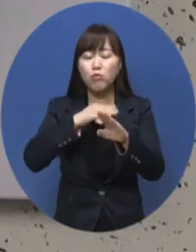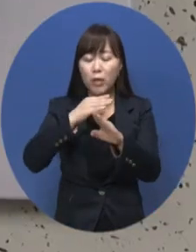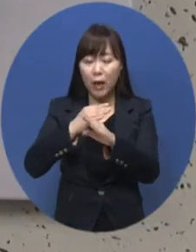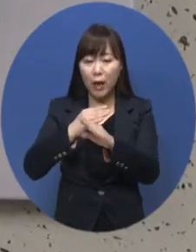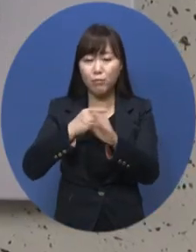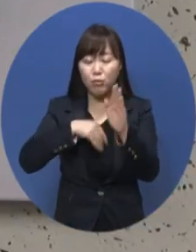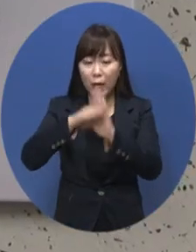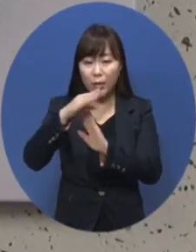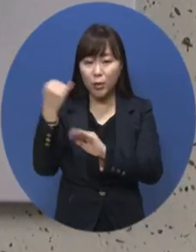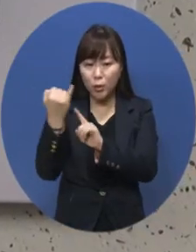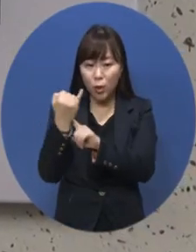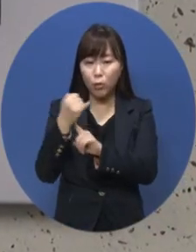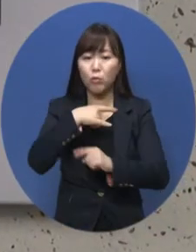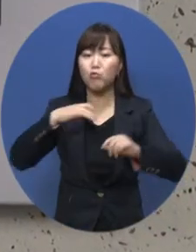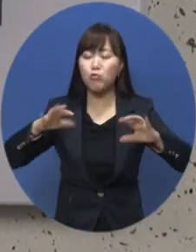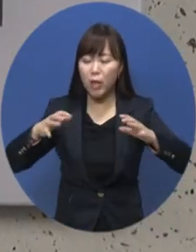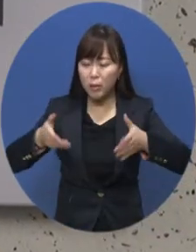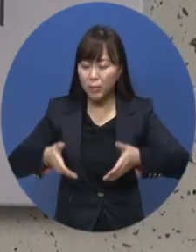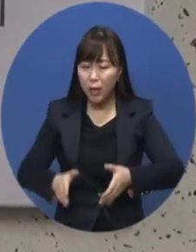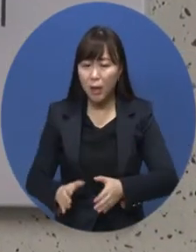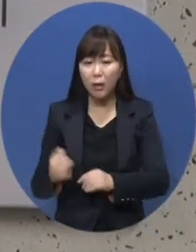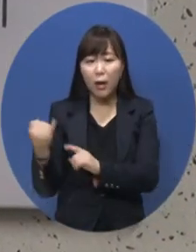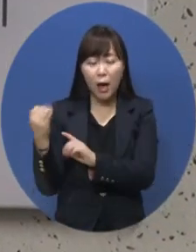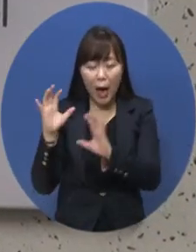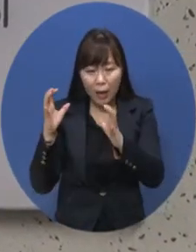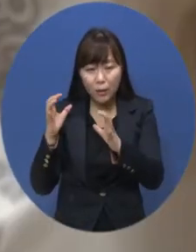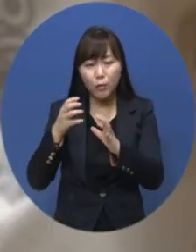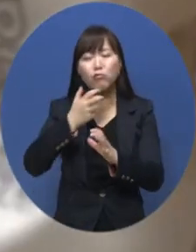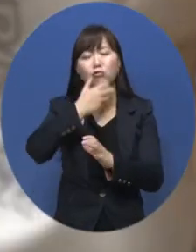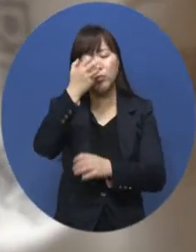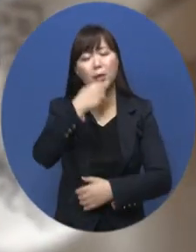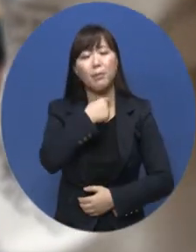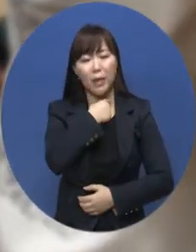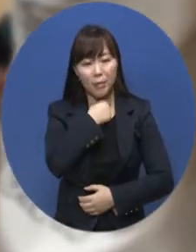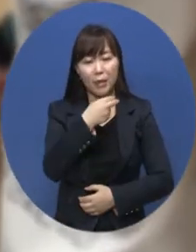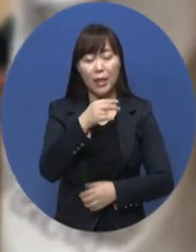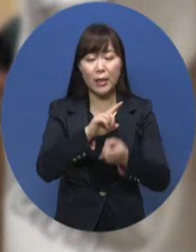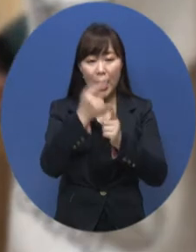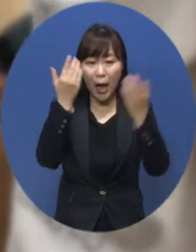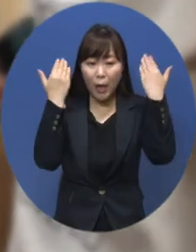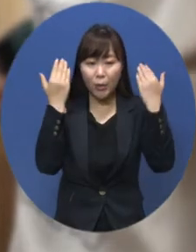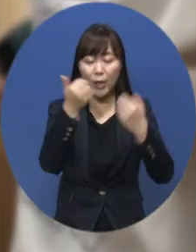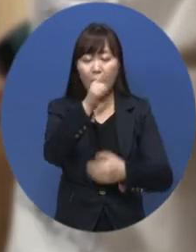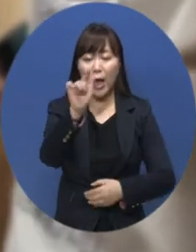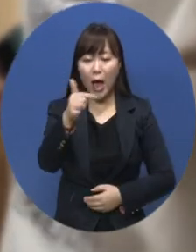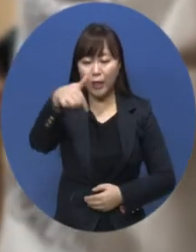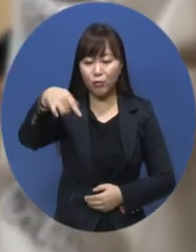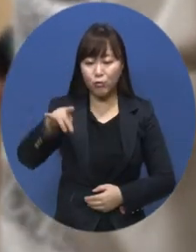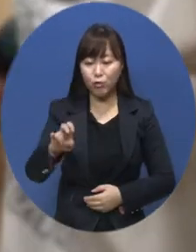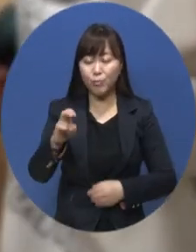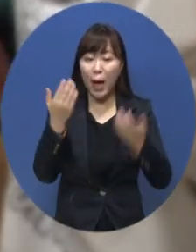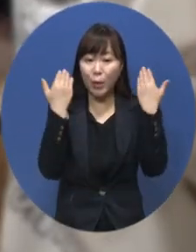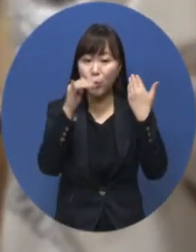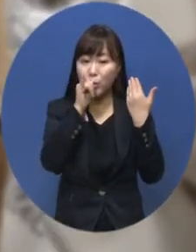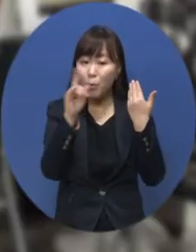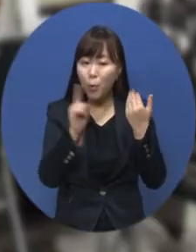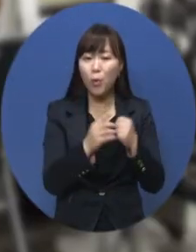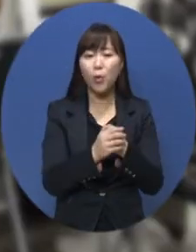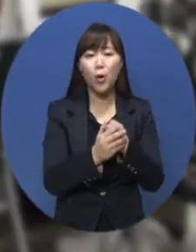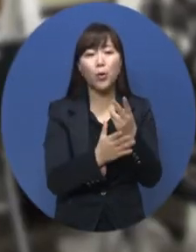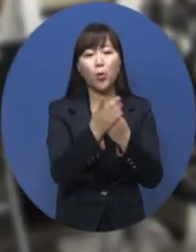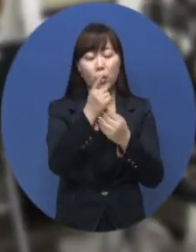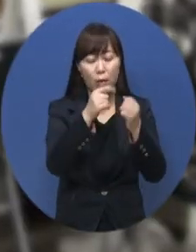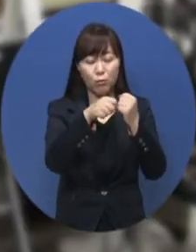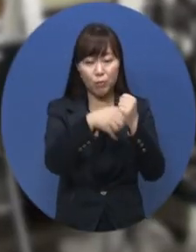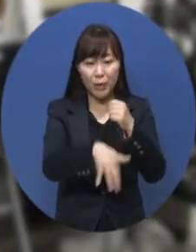중국 출생 자녀들이 꿈을 키우며 공부하고 있는 대안학교 항 꼬막 또 가 있습니다 1 꼬막 또는 통일부